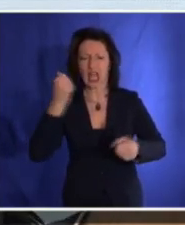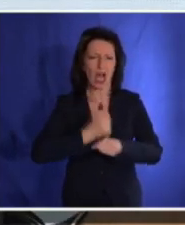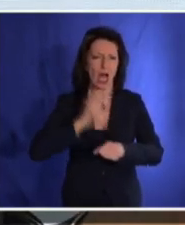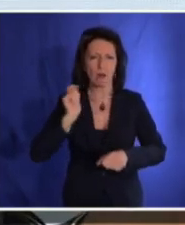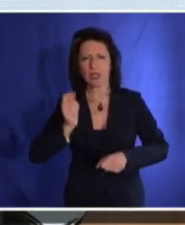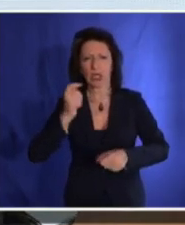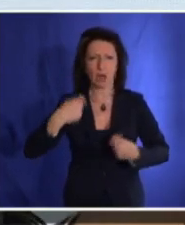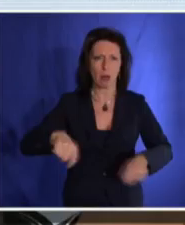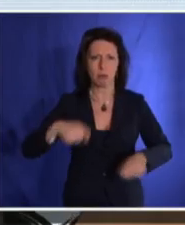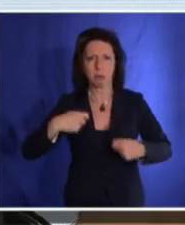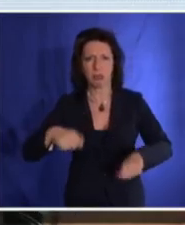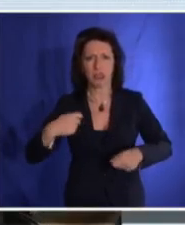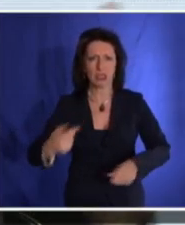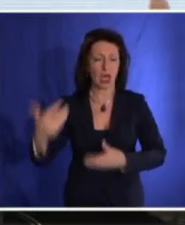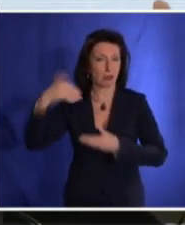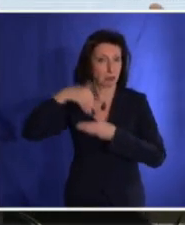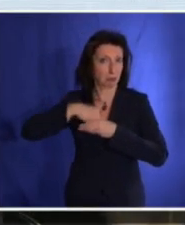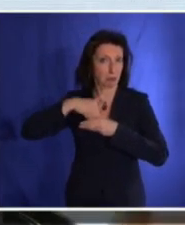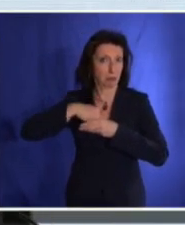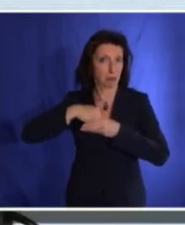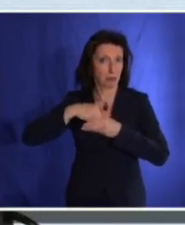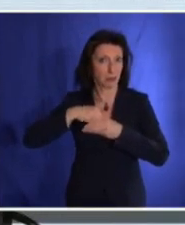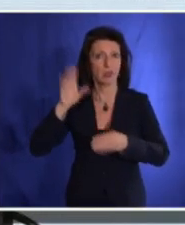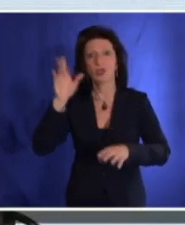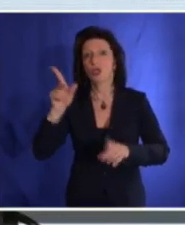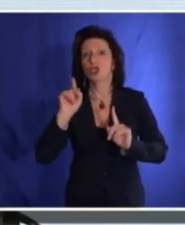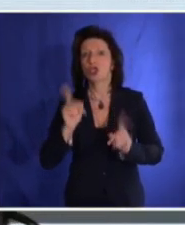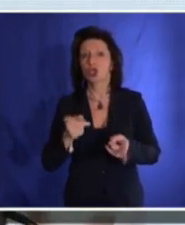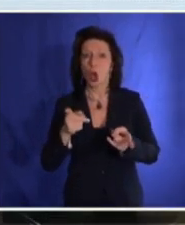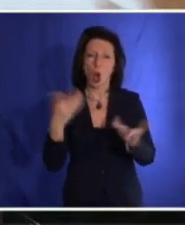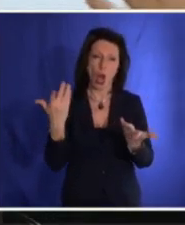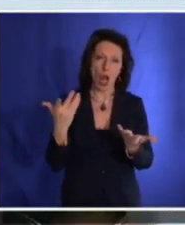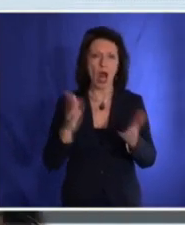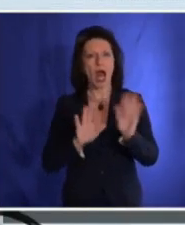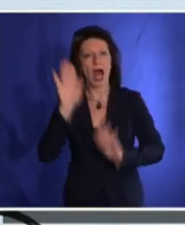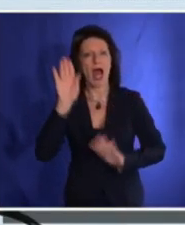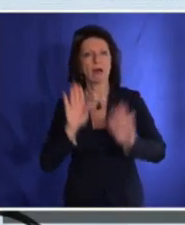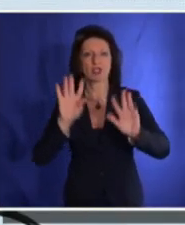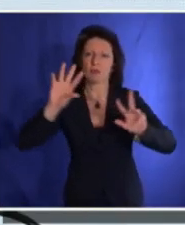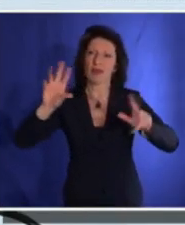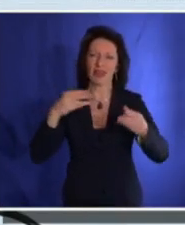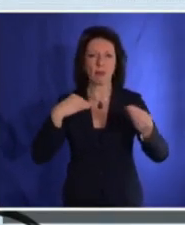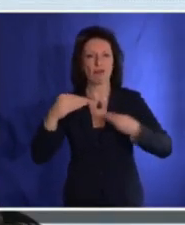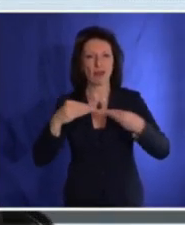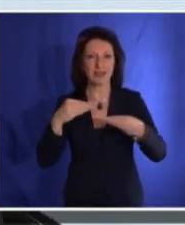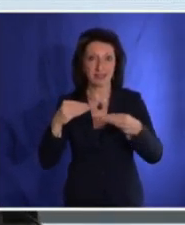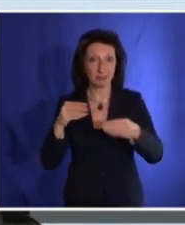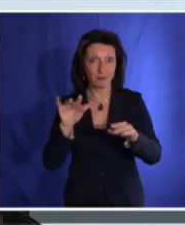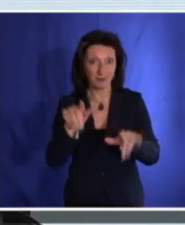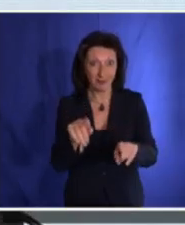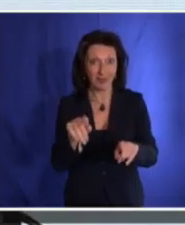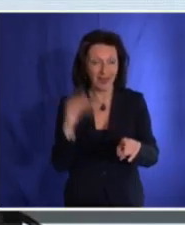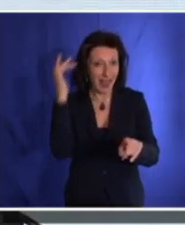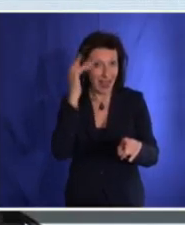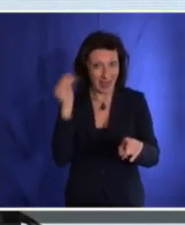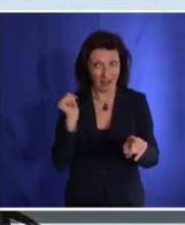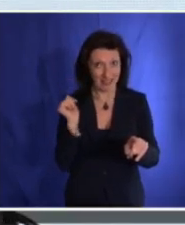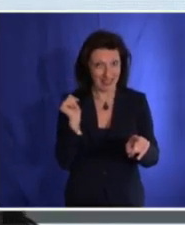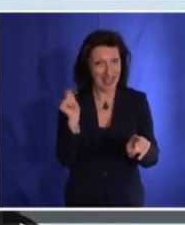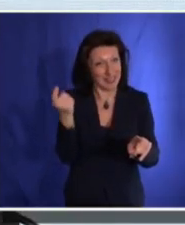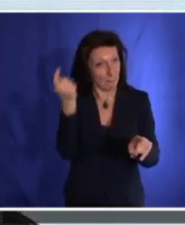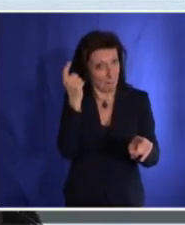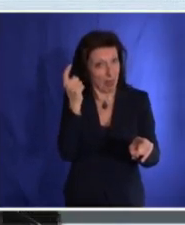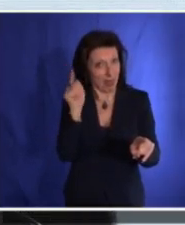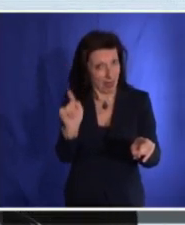der uns zuzurechnen ist, hat gesagt, Abstimmung über Flexibilisierung. Also es hat schon irgendwo einen Hintergrund, was der Erwin gestern angesprochen